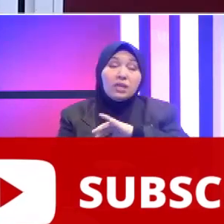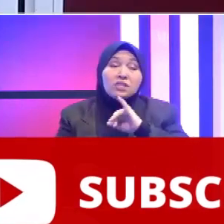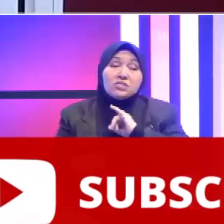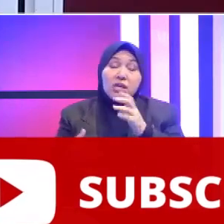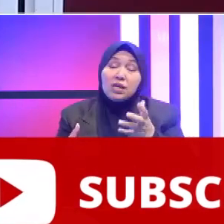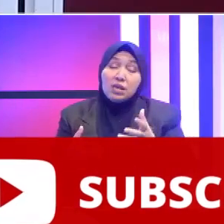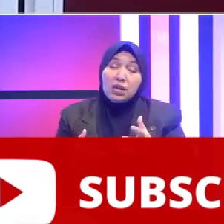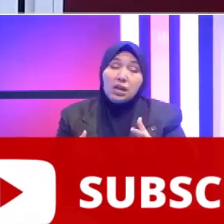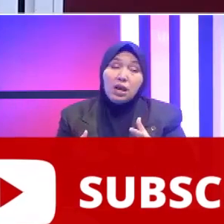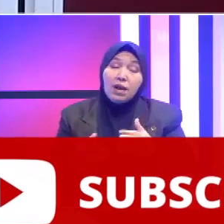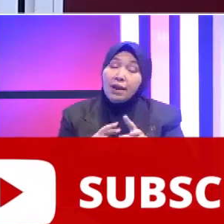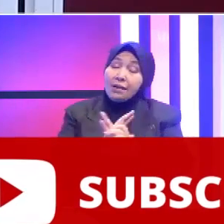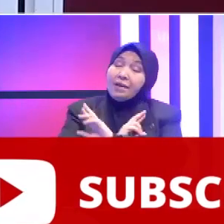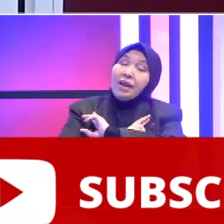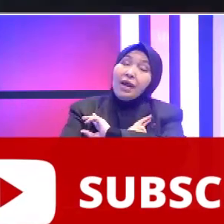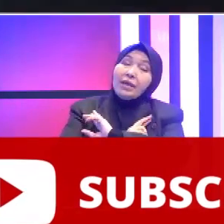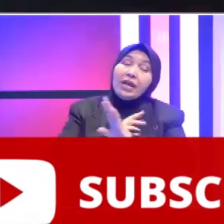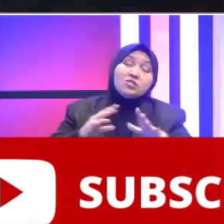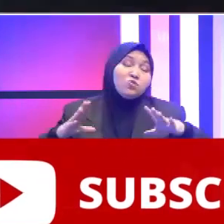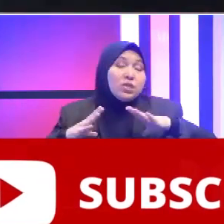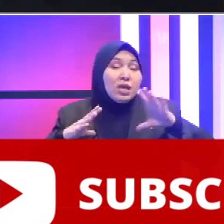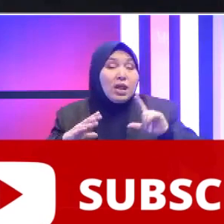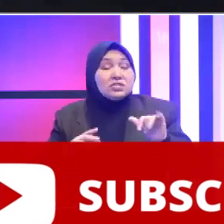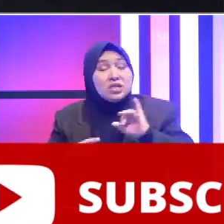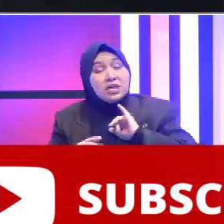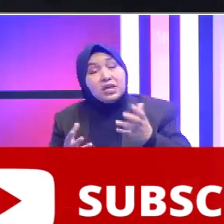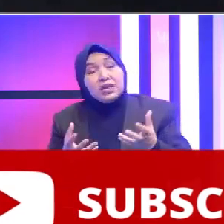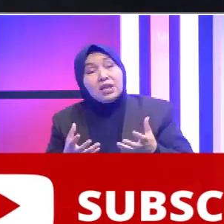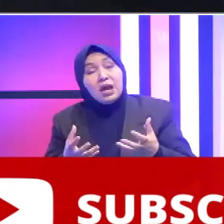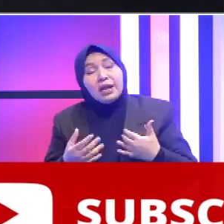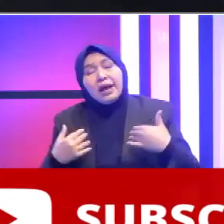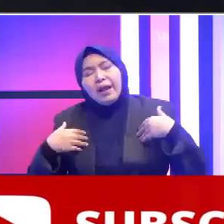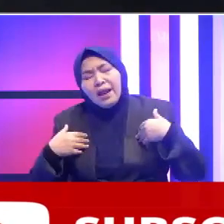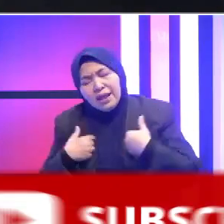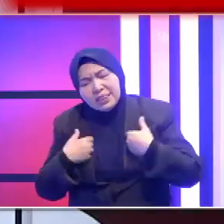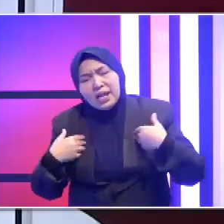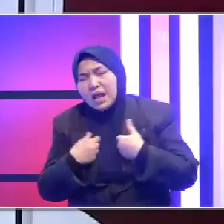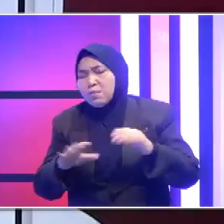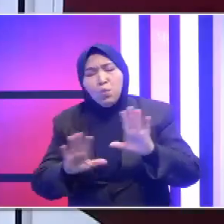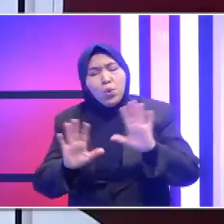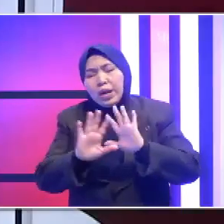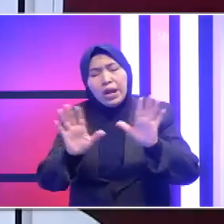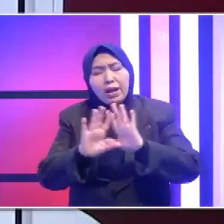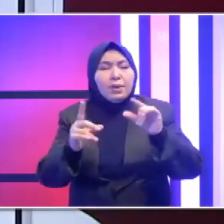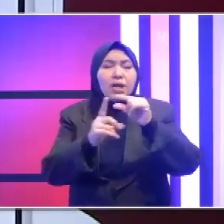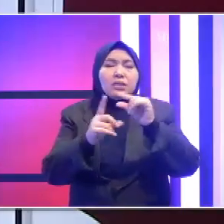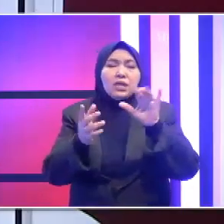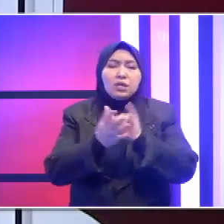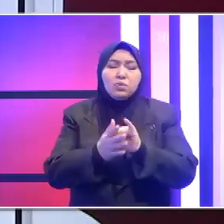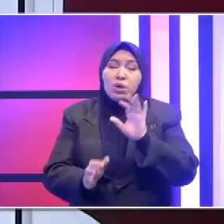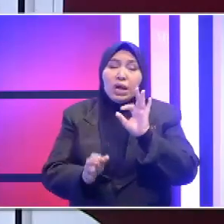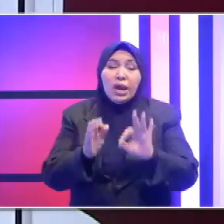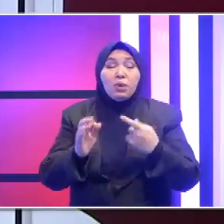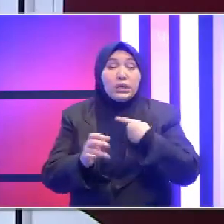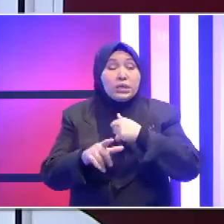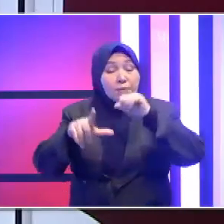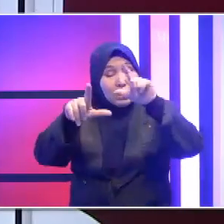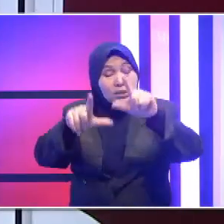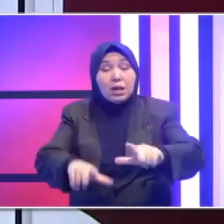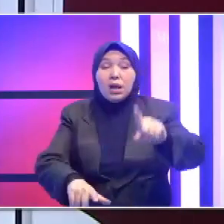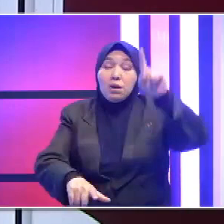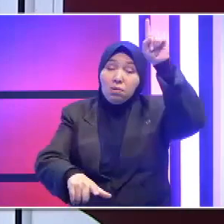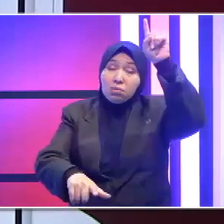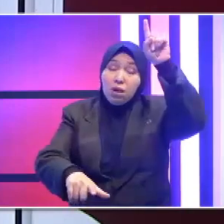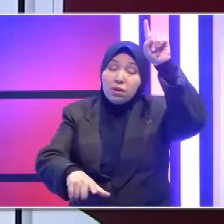Nep cucilah sauna sedang lebih lama bukan perkataan itu hanya kalau kita meletakkan